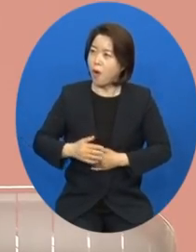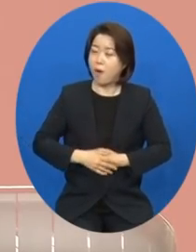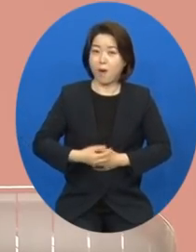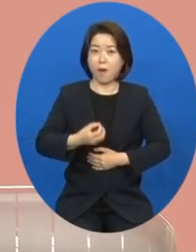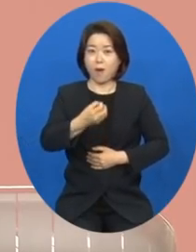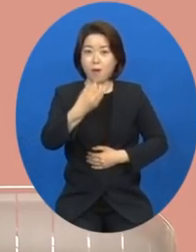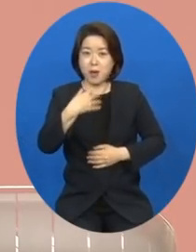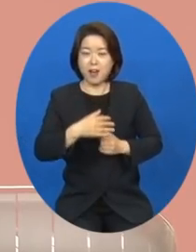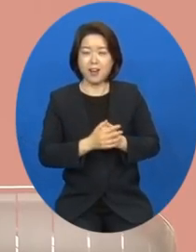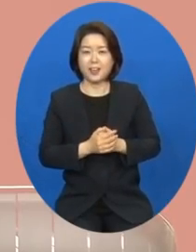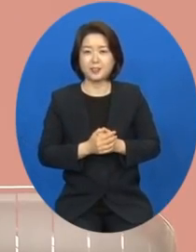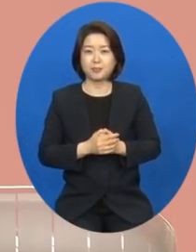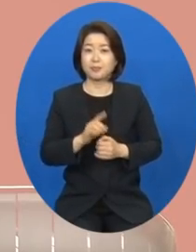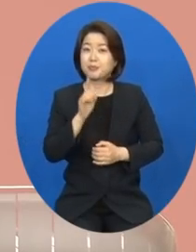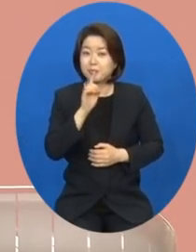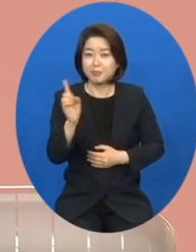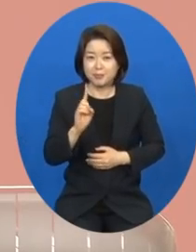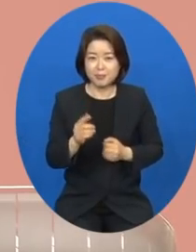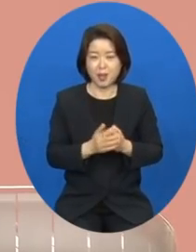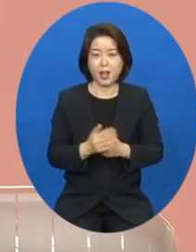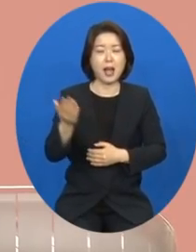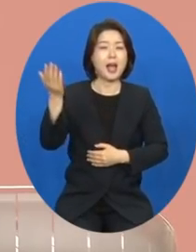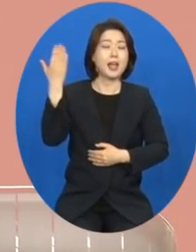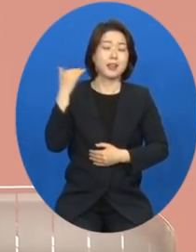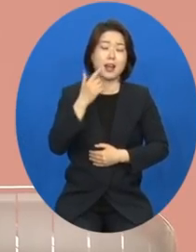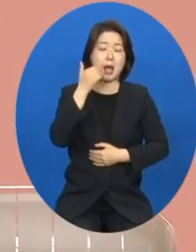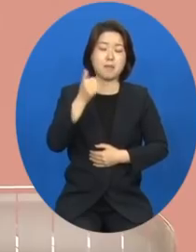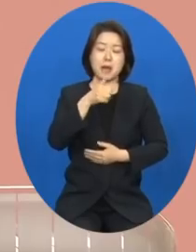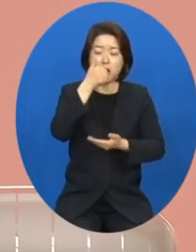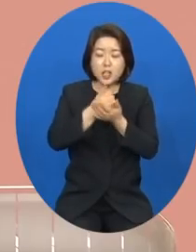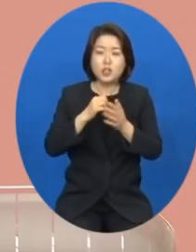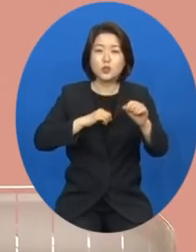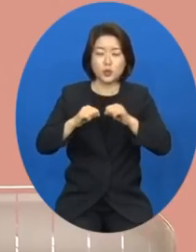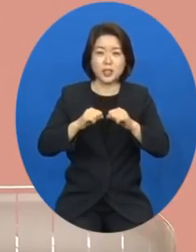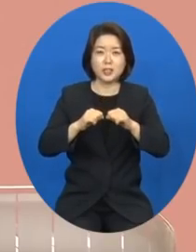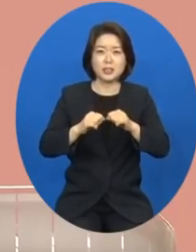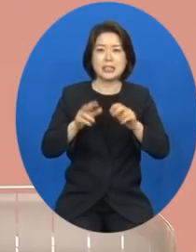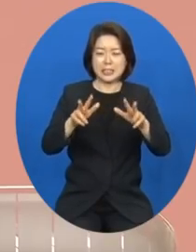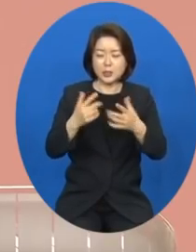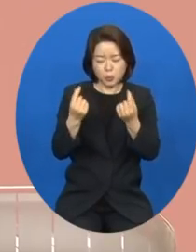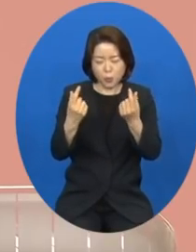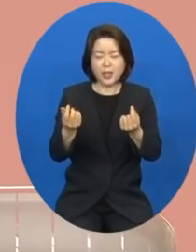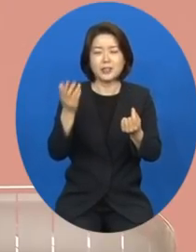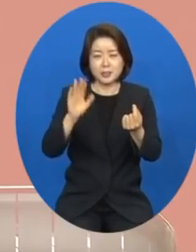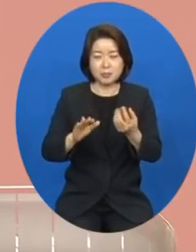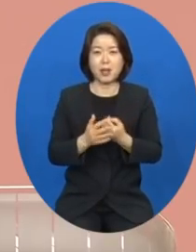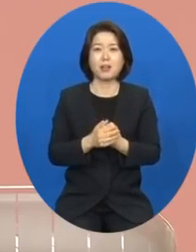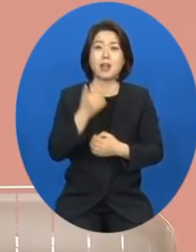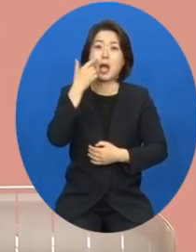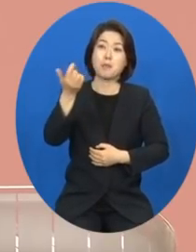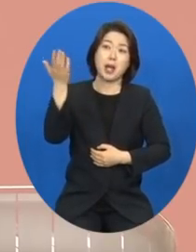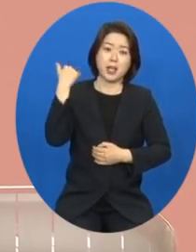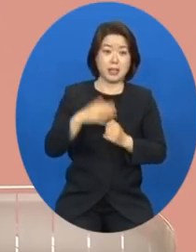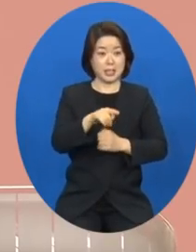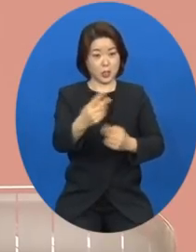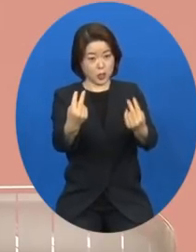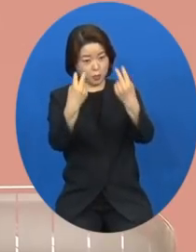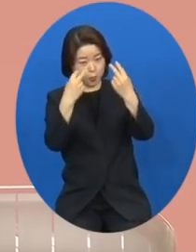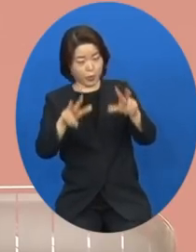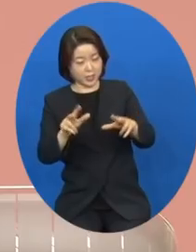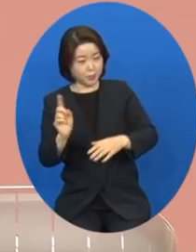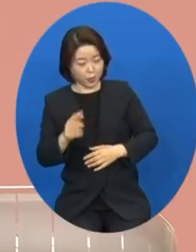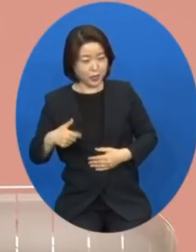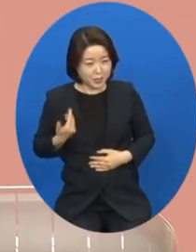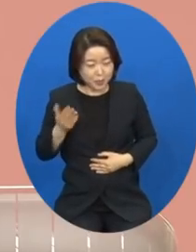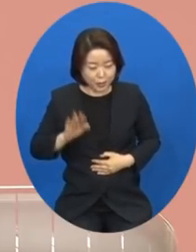제가 무슨 얘길 하는 거냐면 아빠가 죄인이다 뭐 지금도 마찬가지지만 아버지가 아빠가 얼굴을 보게 지금 어떨지 모르겠지만